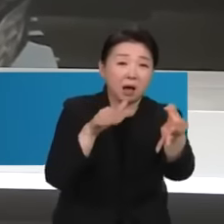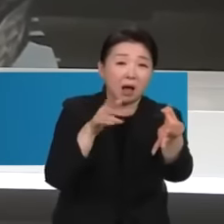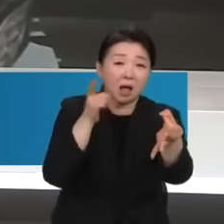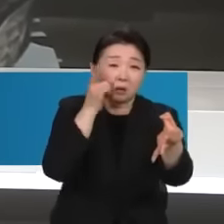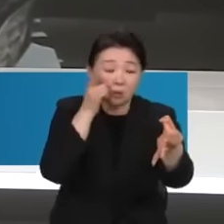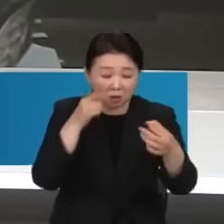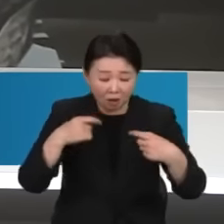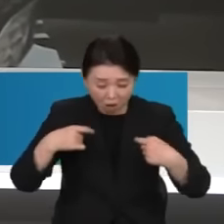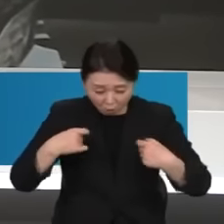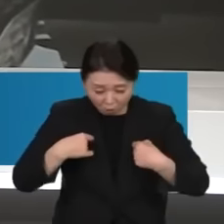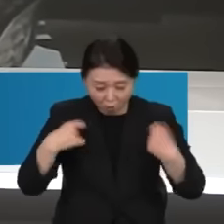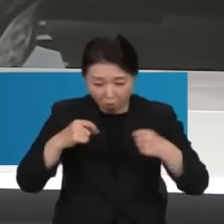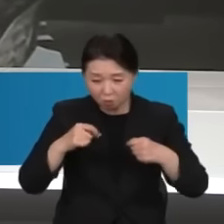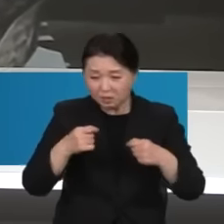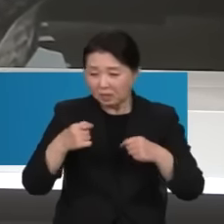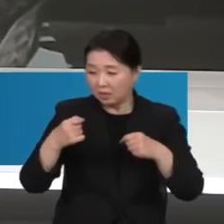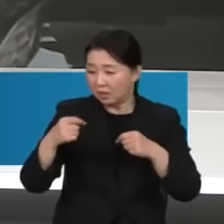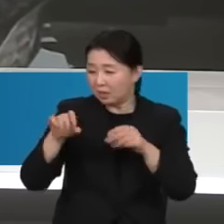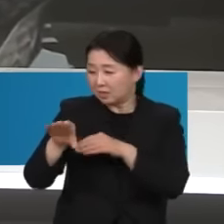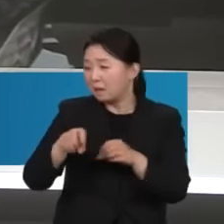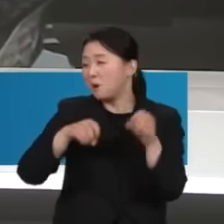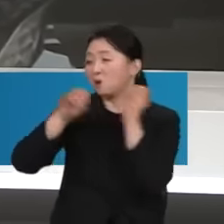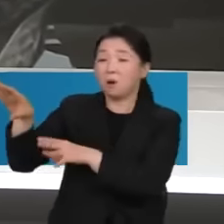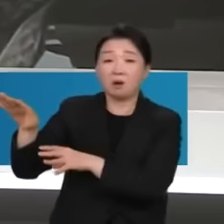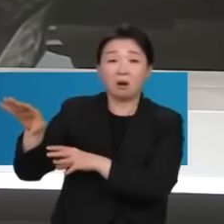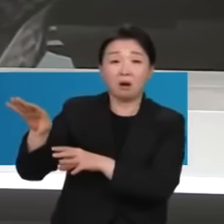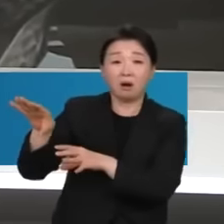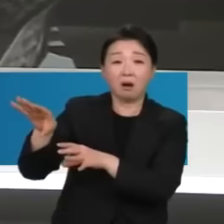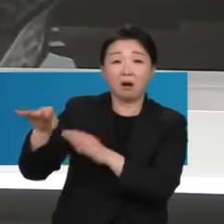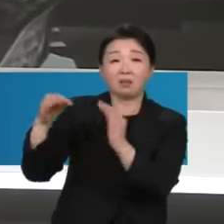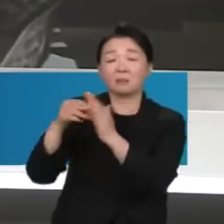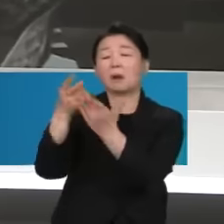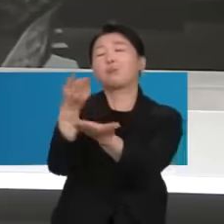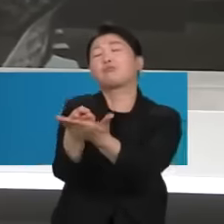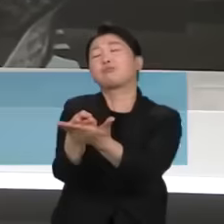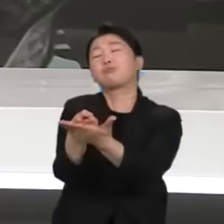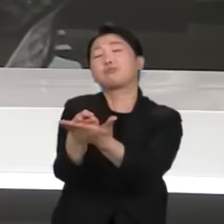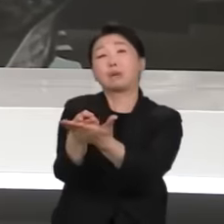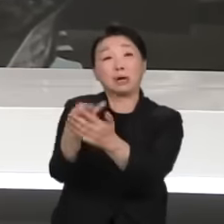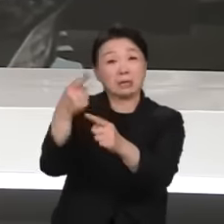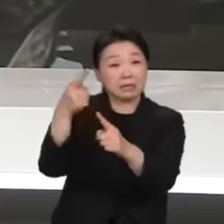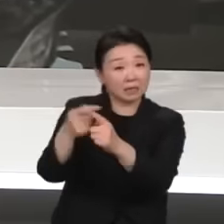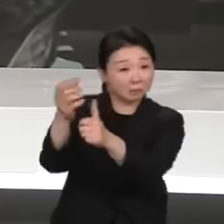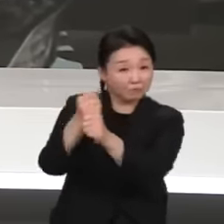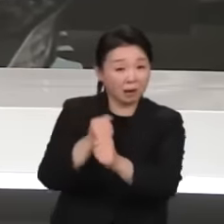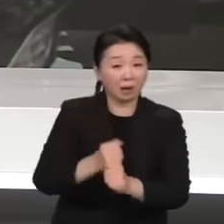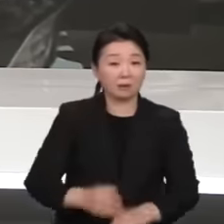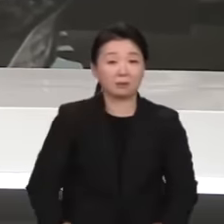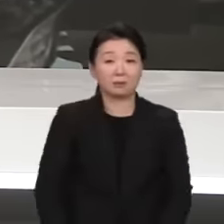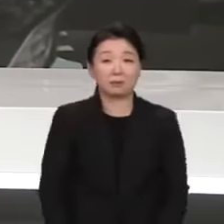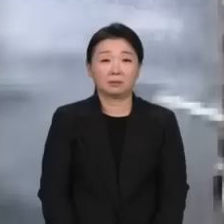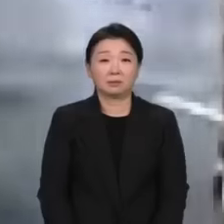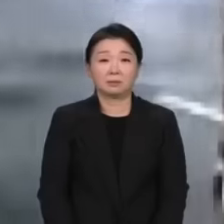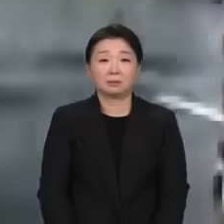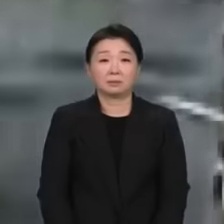겉옷을 바로 차 밖으로 버리고 집으로 가서 자다가 붙잡힌 사실이 드러났습니다. 정영재 기자입니다.